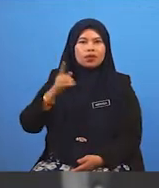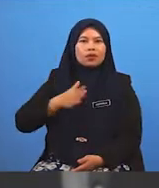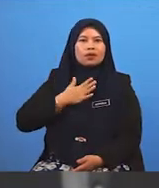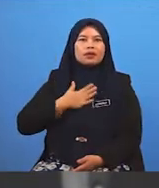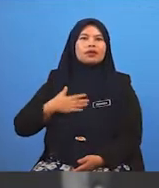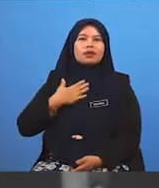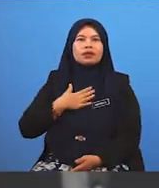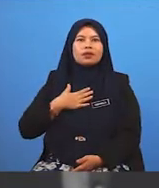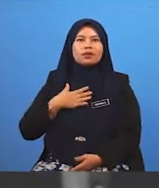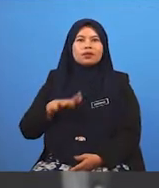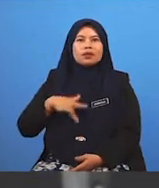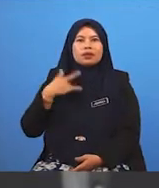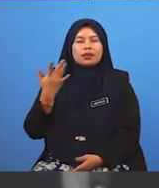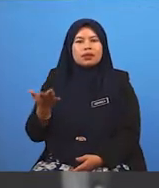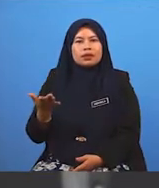perasaan keluh kesah.